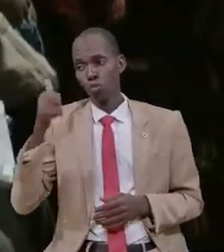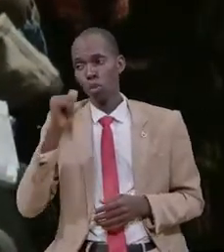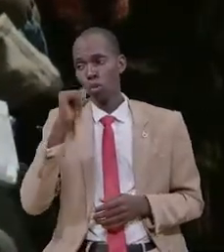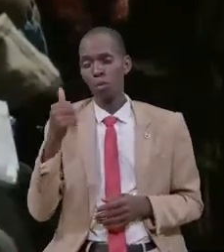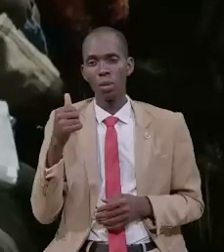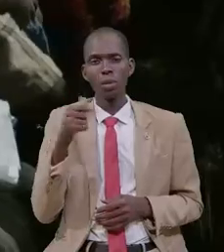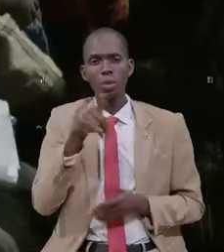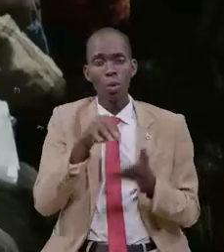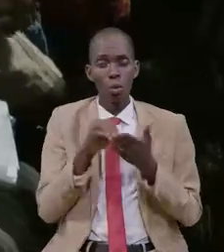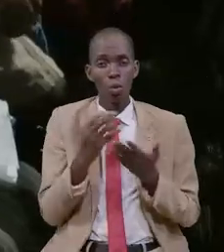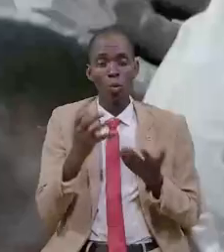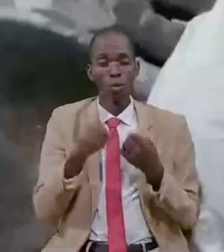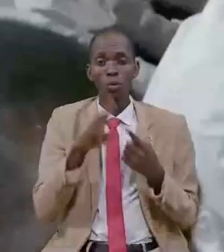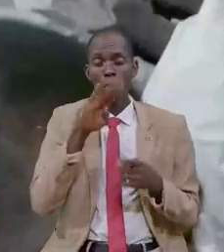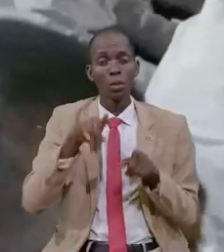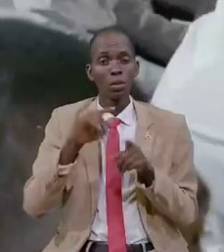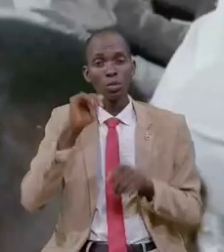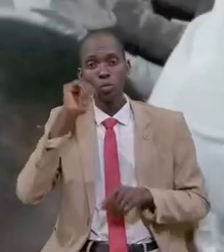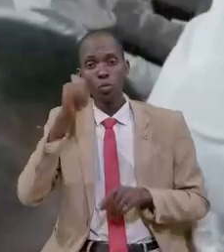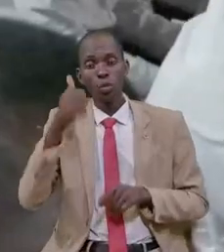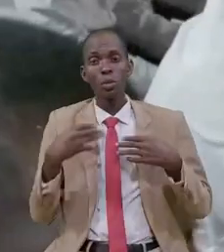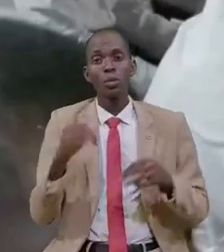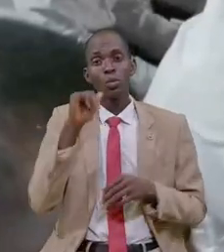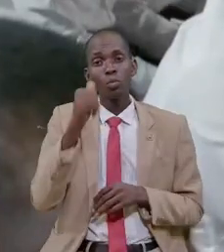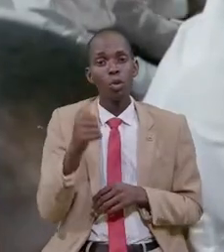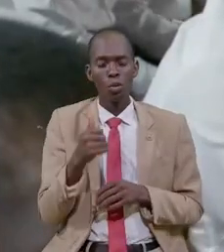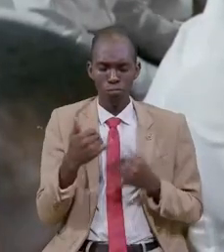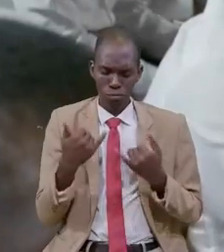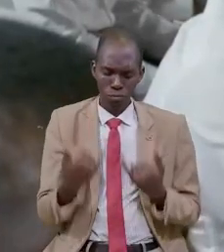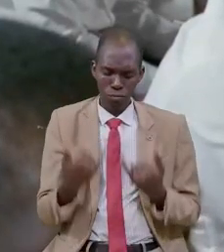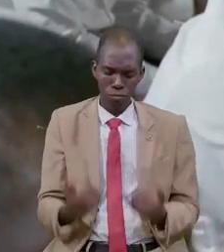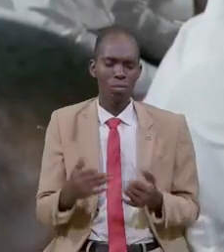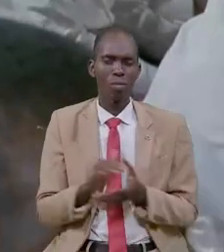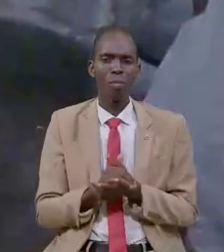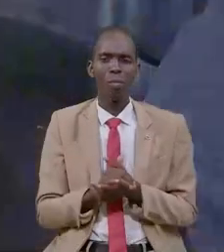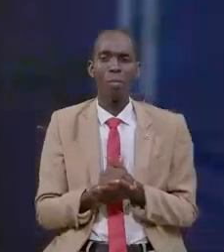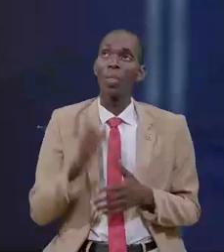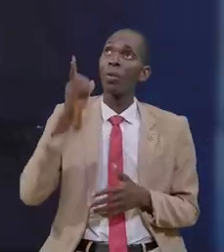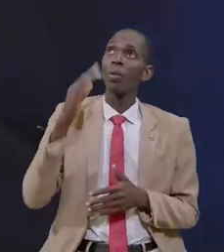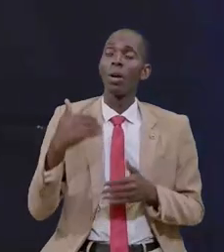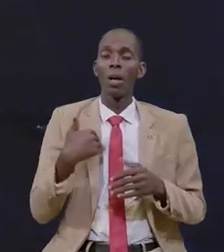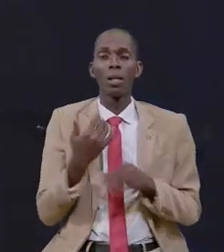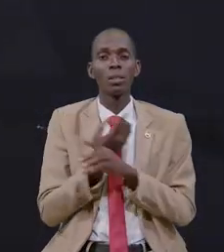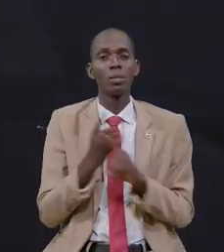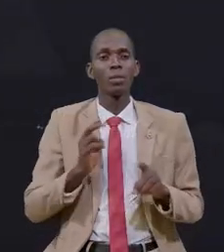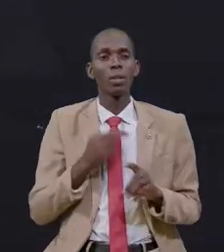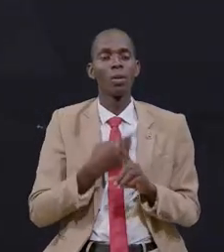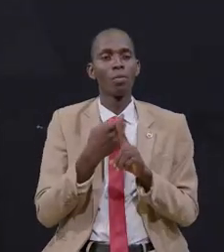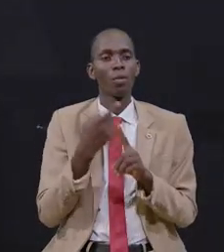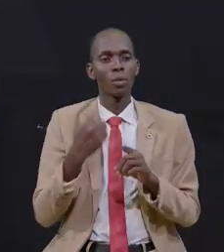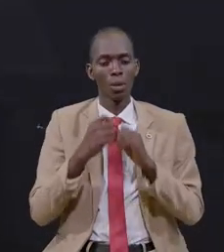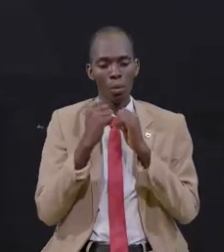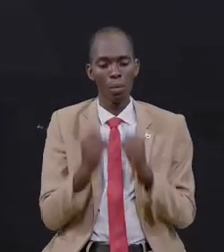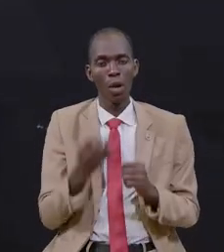Nous ne serons pas comme Pharaon, qui nous a délivrés de la puissance des